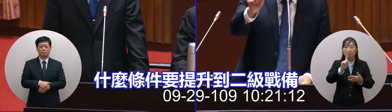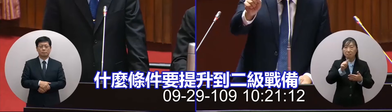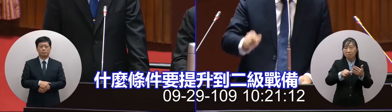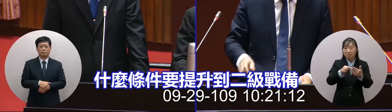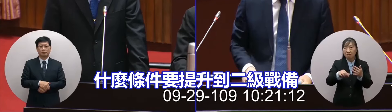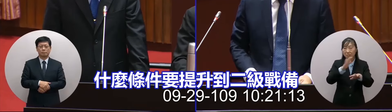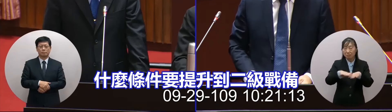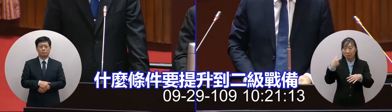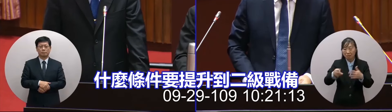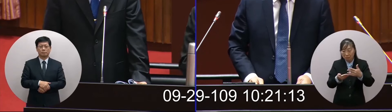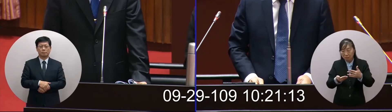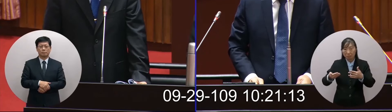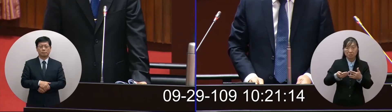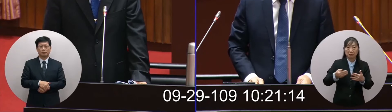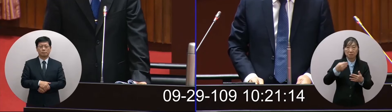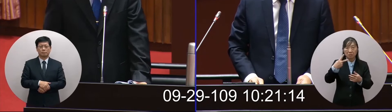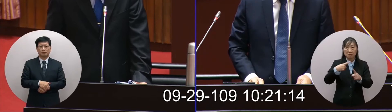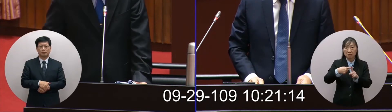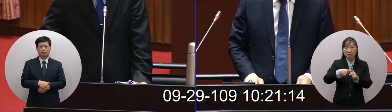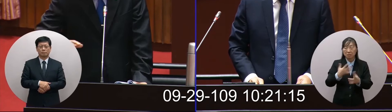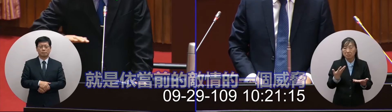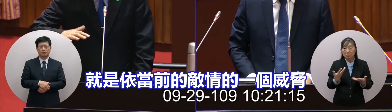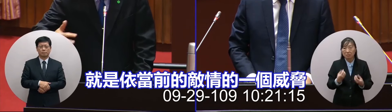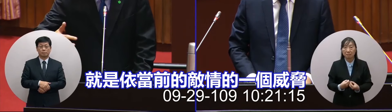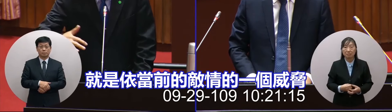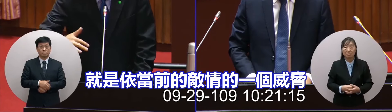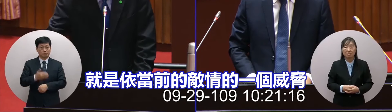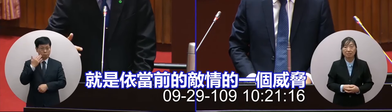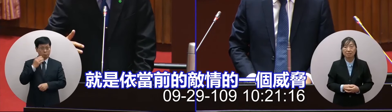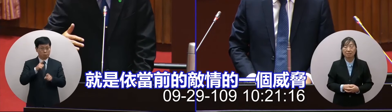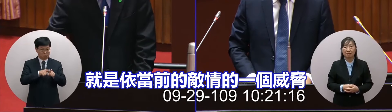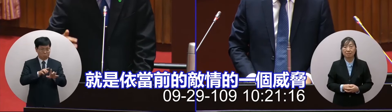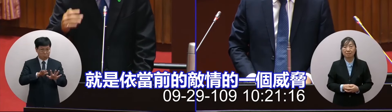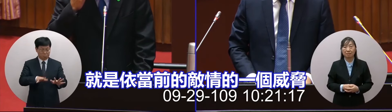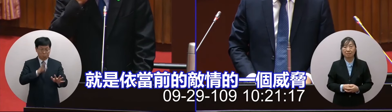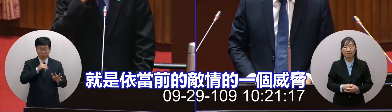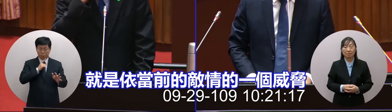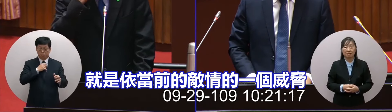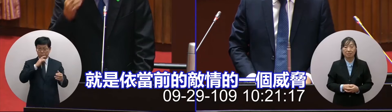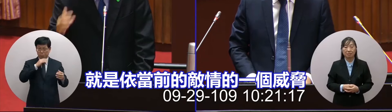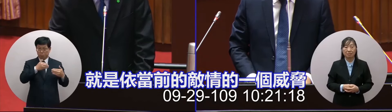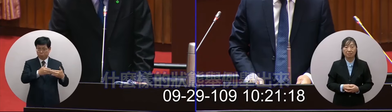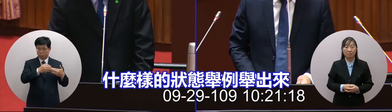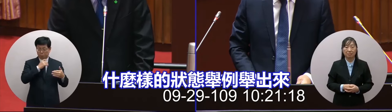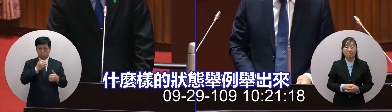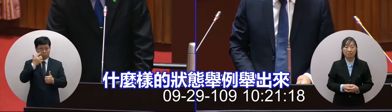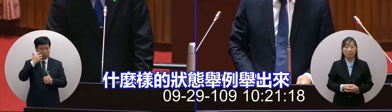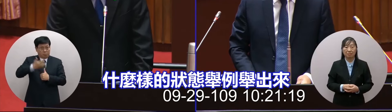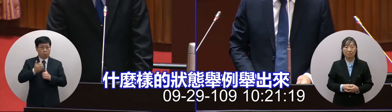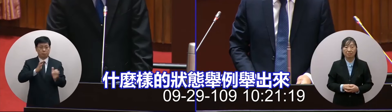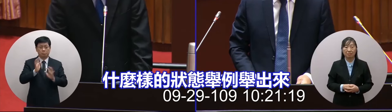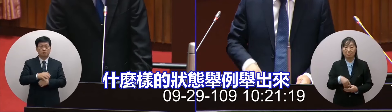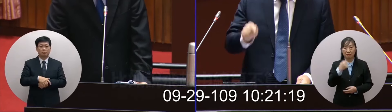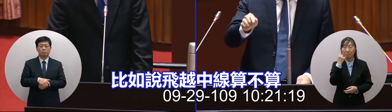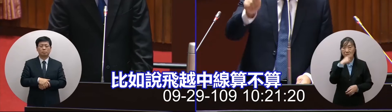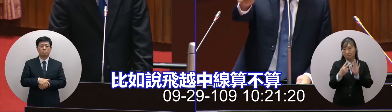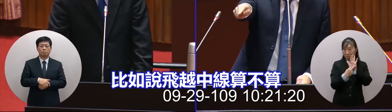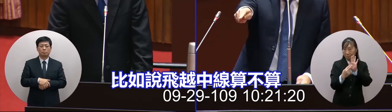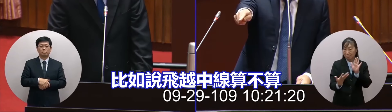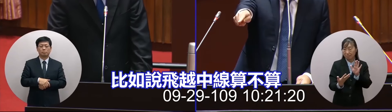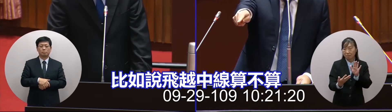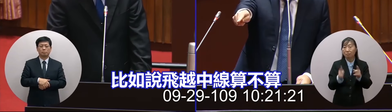会要提升到二级战备？ 就是依当前的敌情的一个威胁的 什么样的状态？举例举出来，比